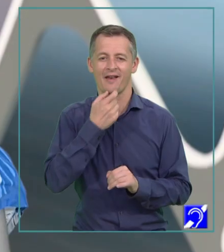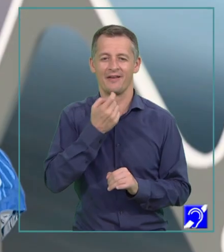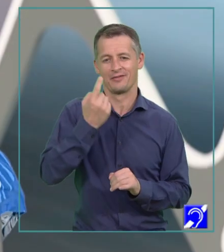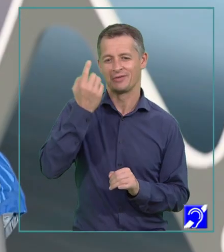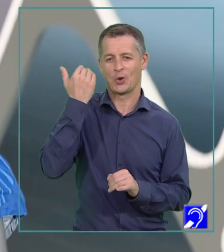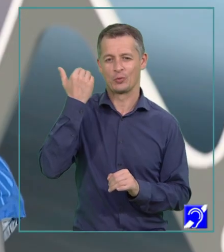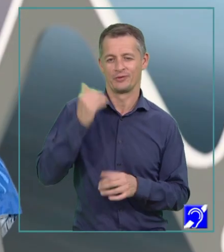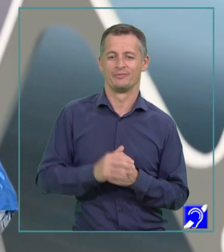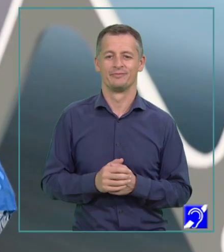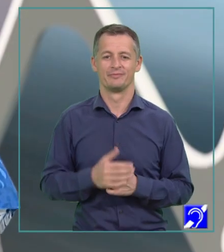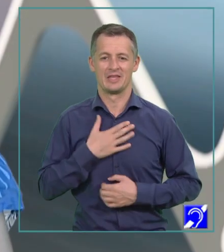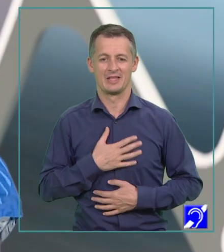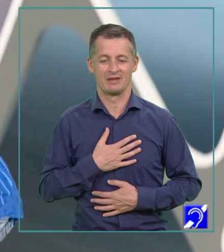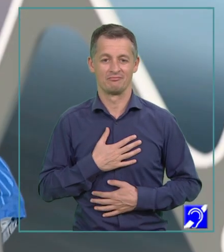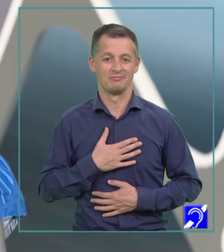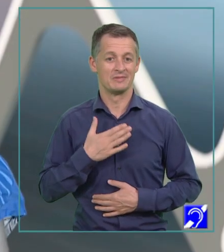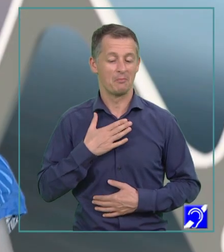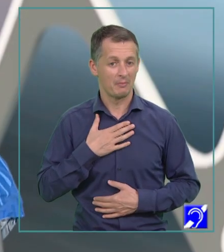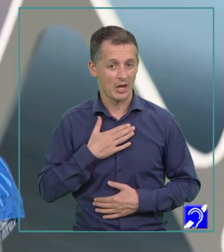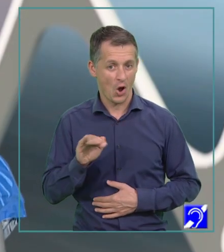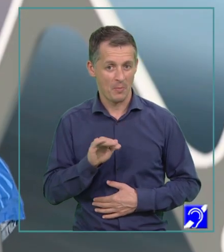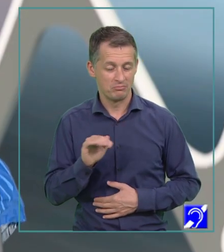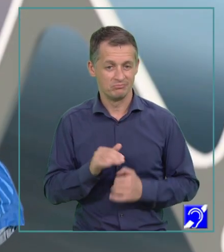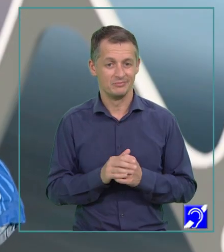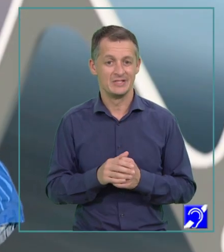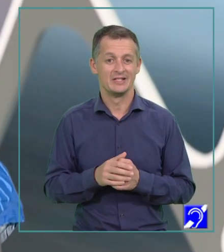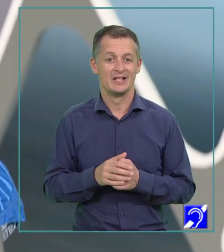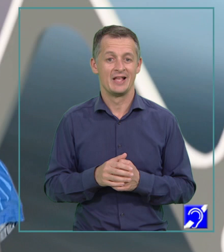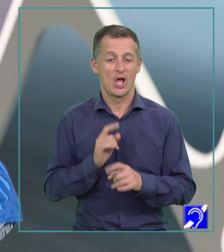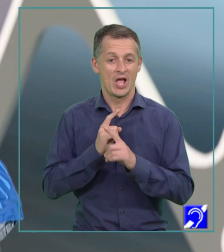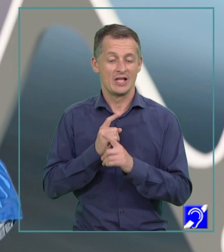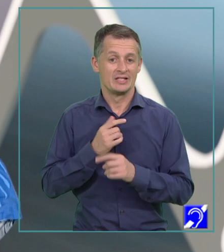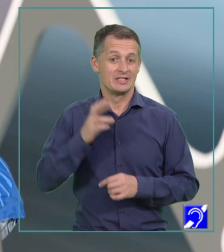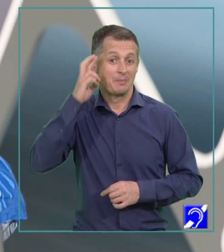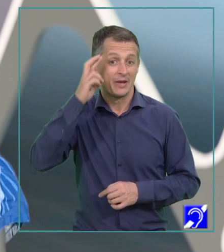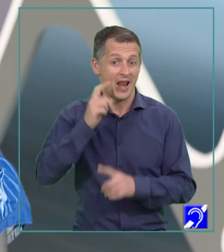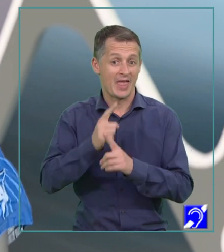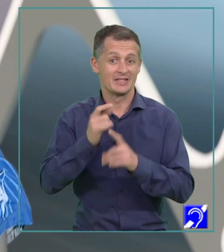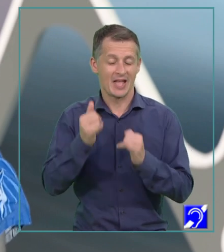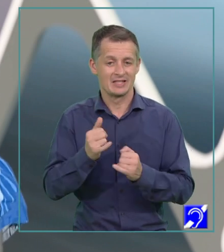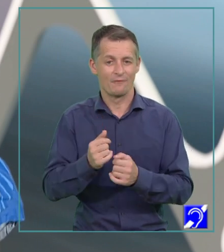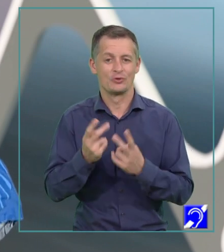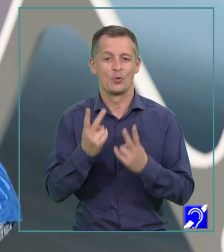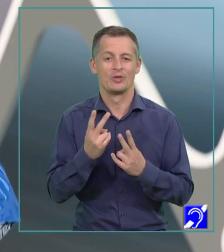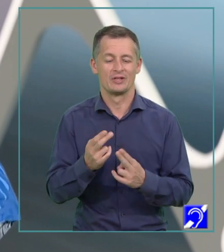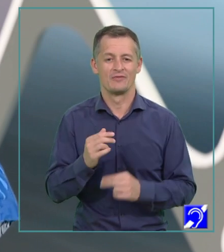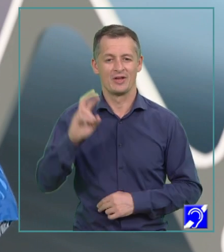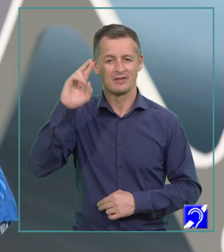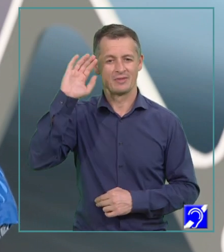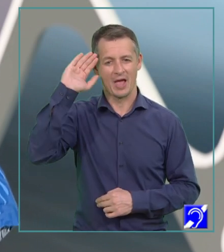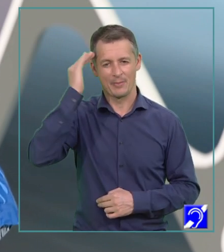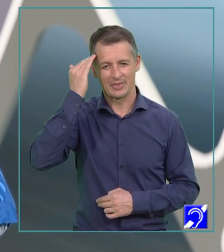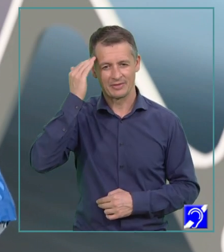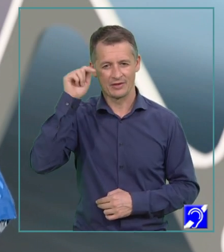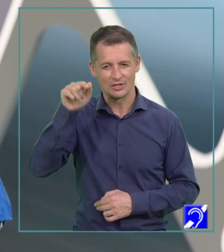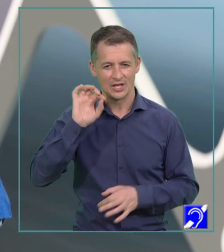anteriori. Dragii mei, sper că lecția de astăzi a fost utilă pentru voi și că v-ați reamintit aceste